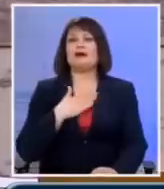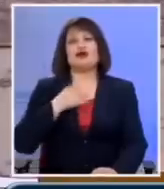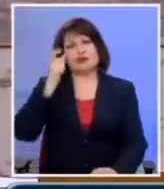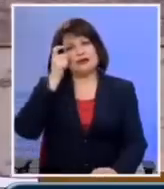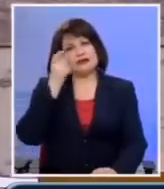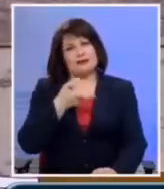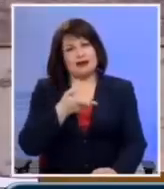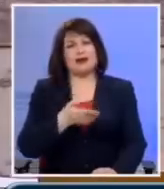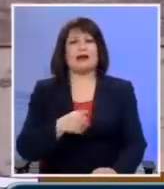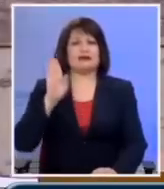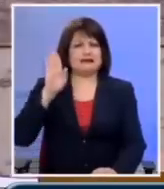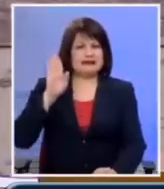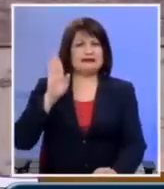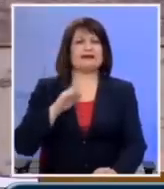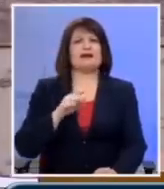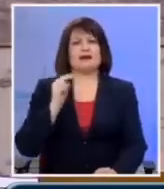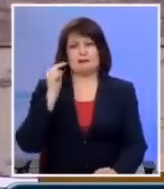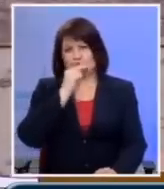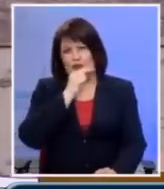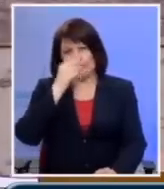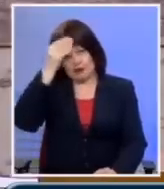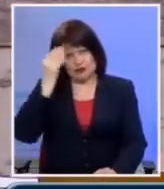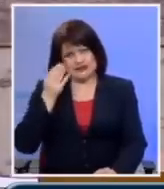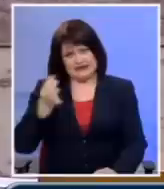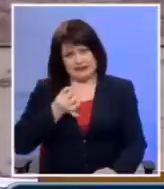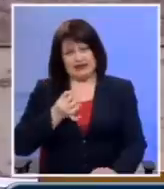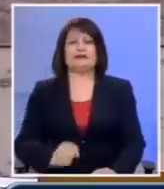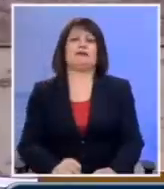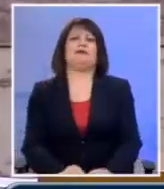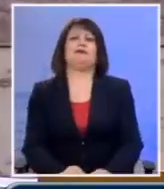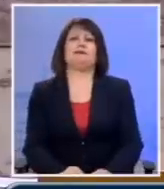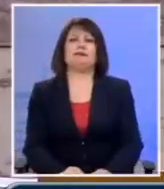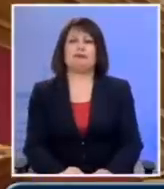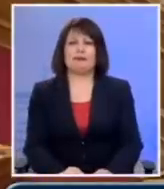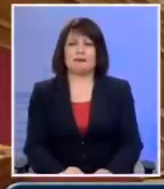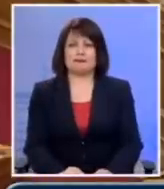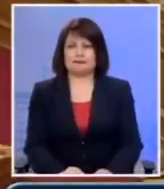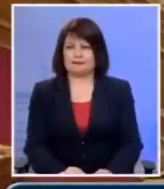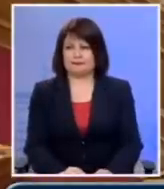Το λόγο έχει ζητήσει ο Πρωθυπουργός κύριος Αλέξης Τσίπρας.